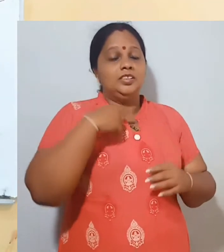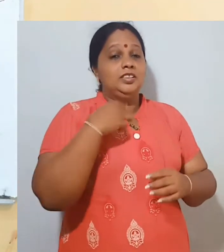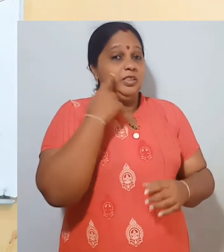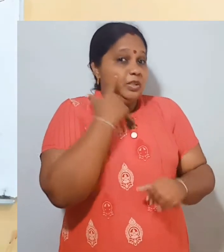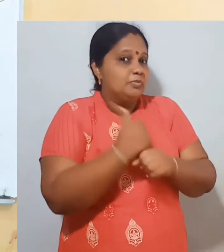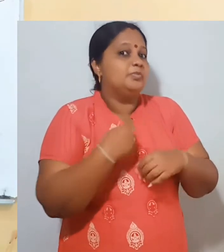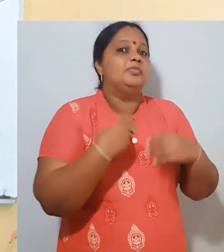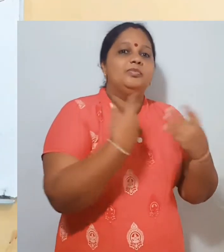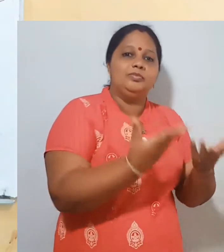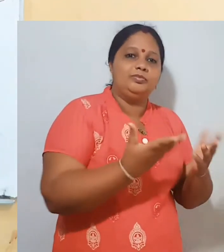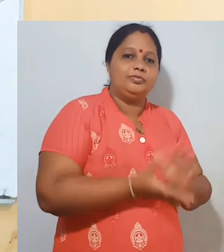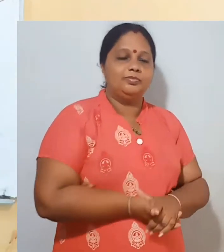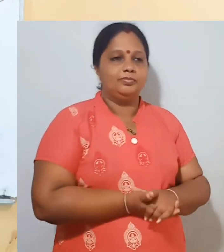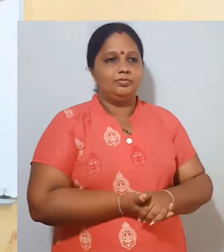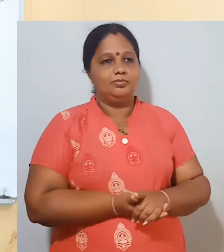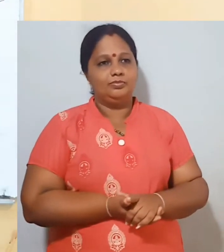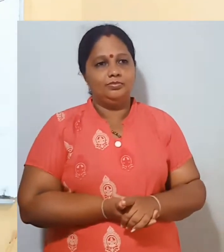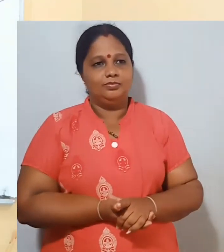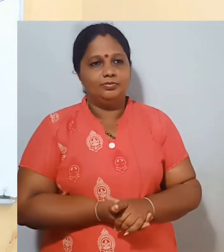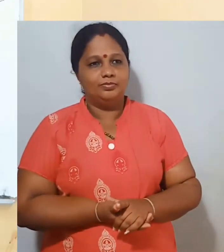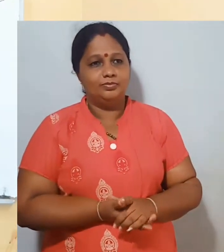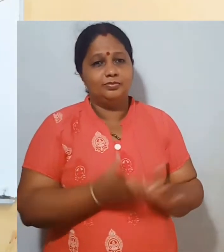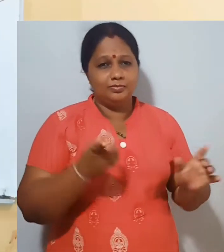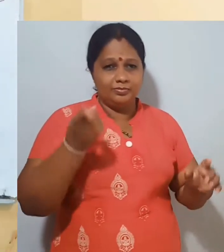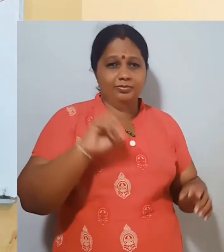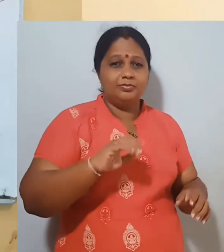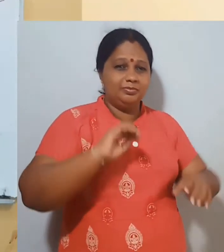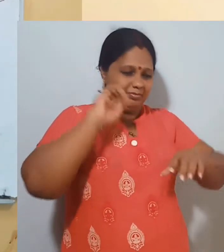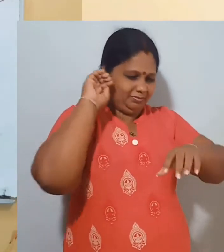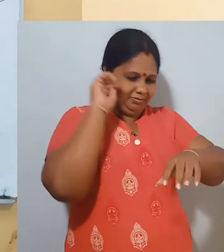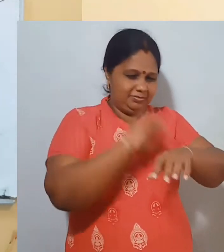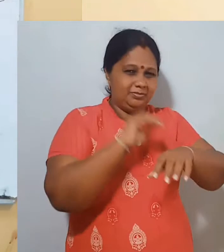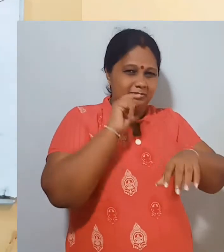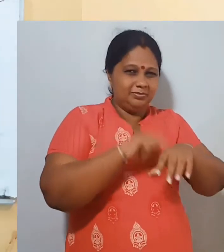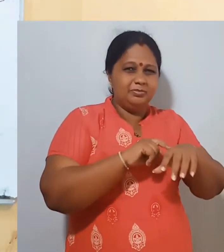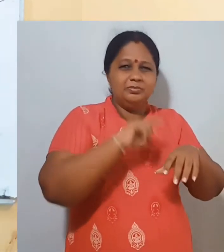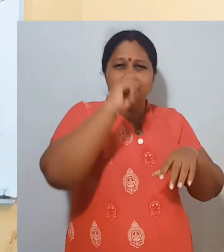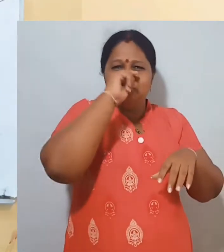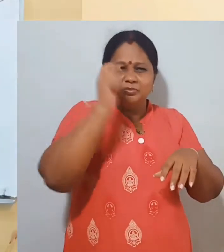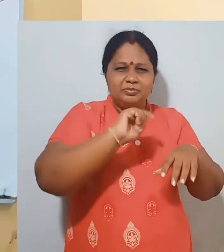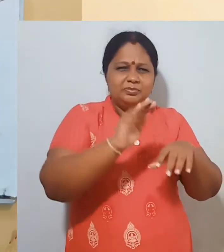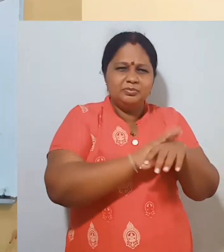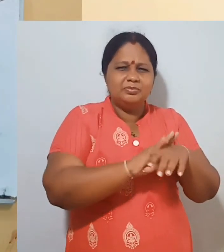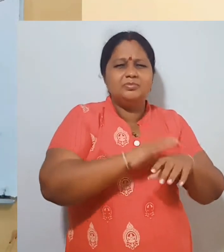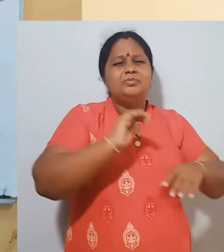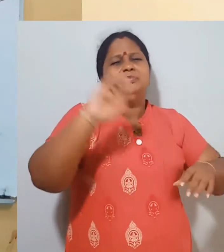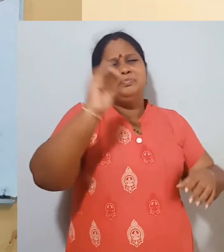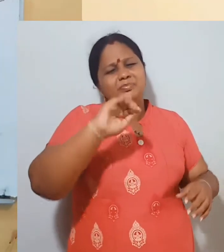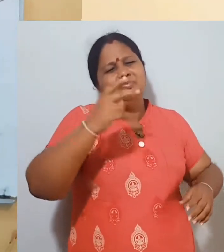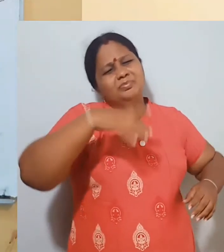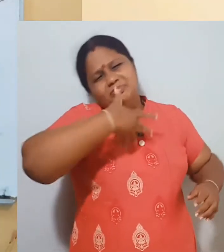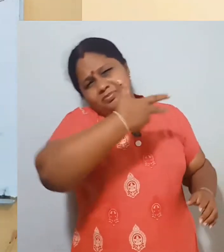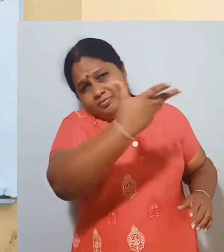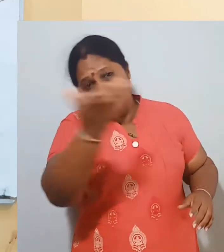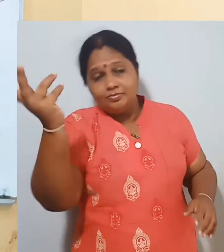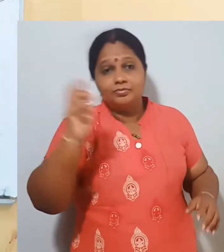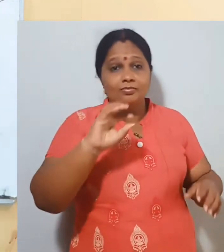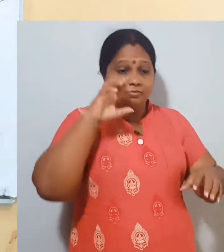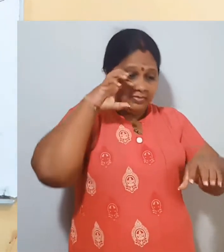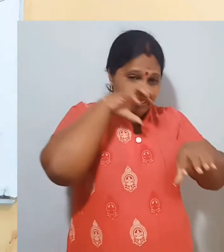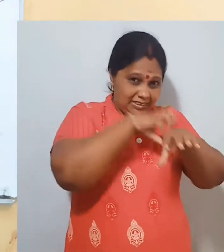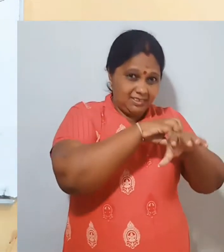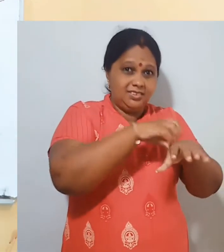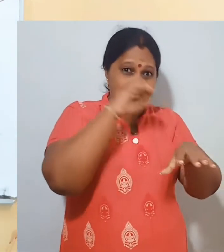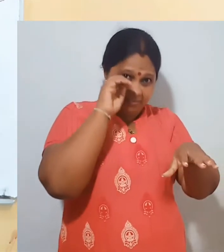அடுத்த முதலுதவி, அந்த கடிப்பட்ட இடத்துல சோப் போட்டு வடிவா கழுவுங்க. எந்த மிருக கடியா இருந்தாலும் சரி அந்த இடத்துல சோப்